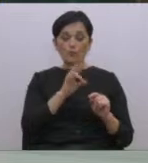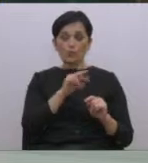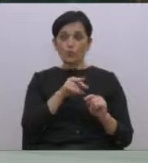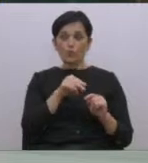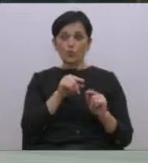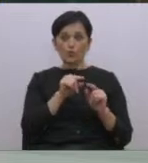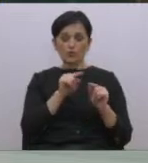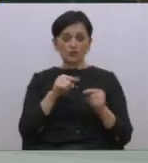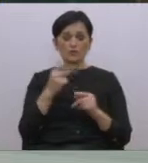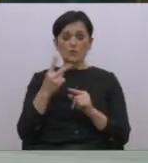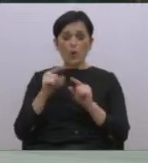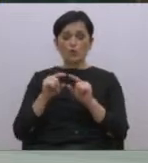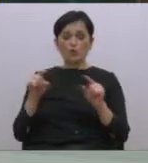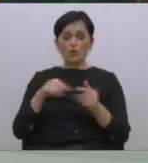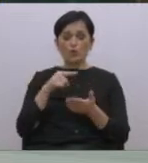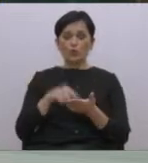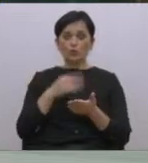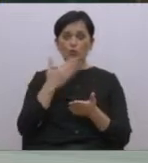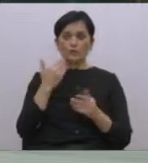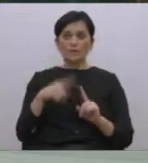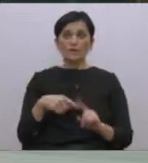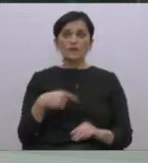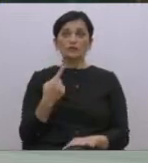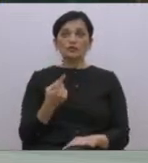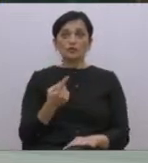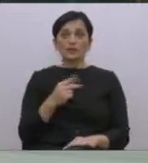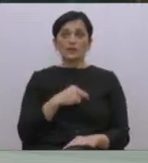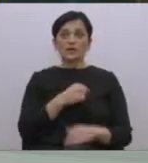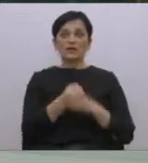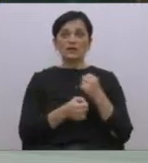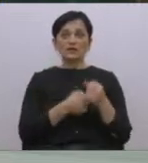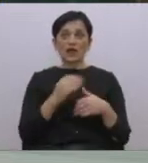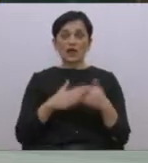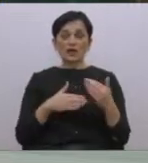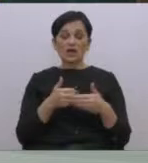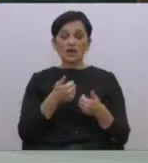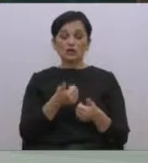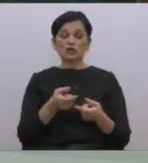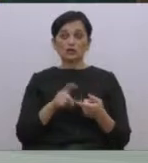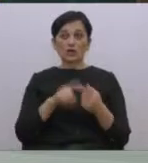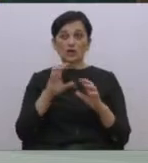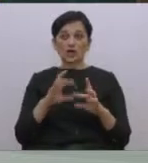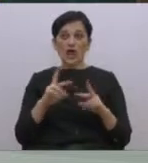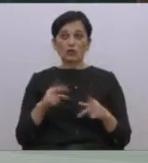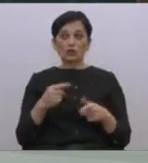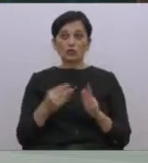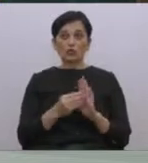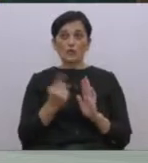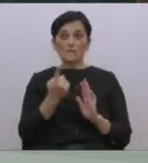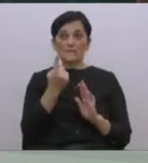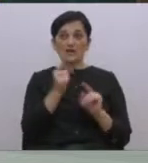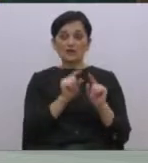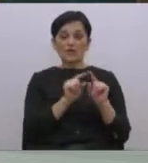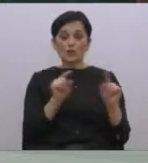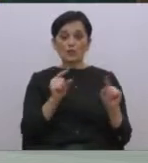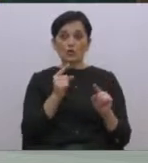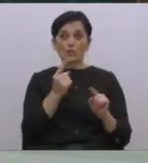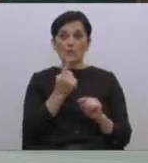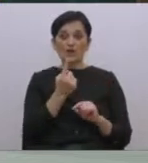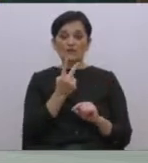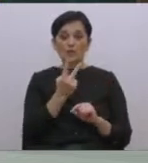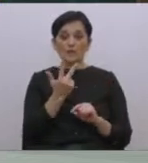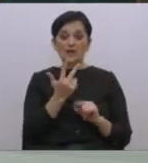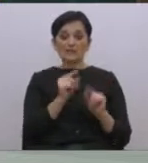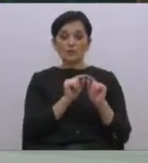meore muhtan, araris kitkhvebi. Shemdegi დასაქმების ხელშეწყობის შესახებ კანონში ცვლილება მუხლი პირველის პირველ მეორე